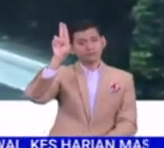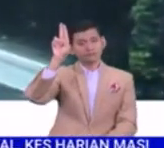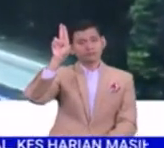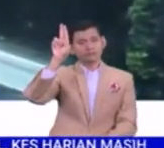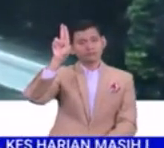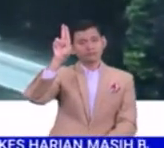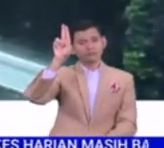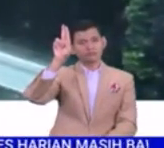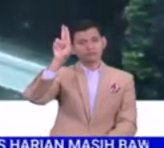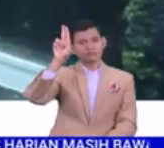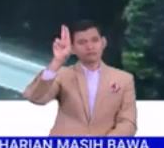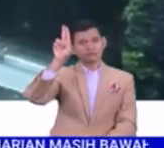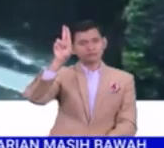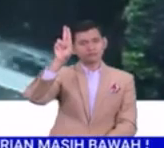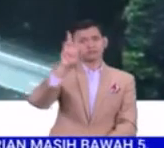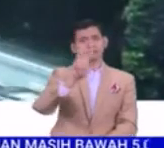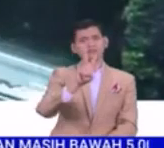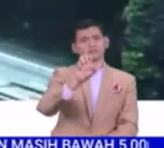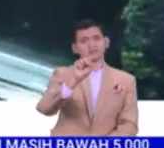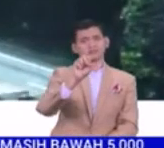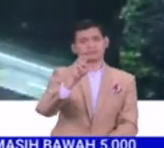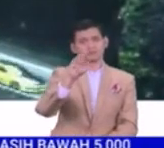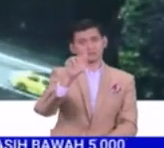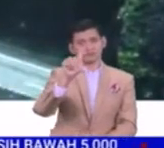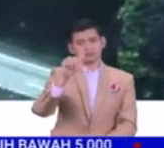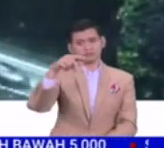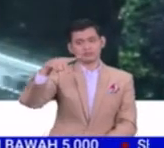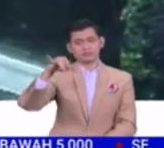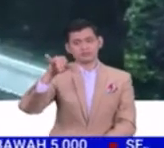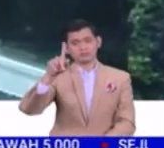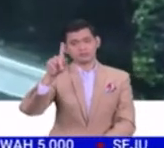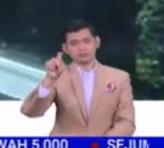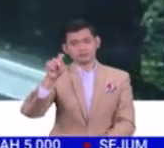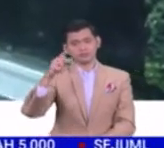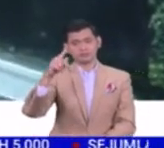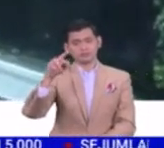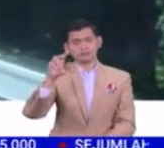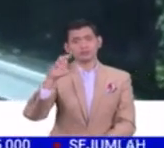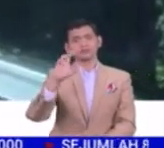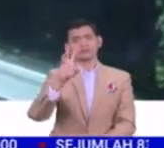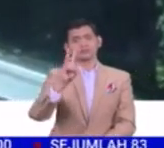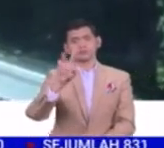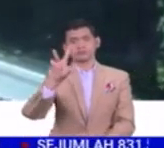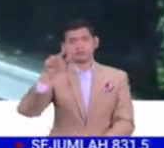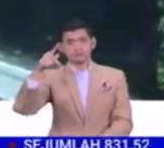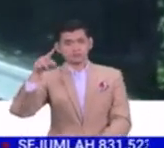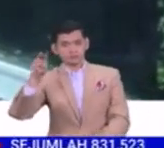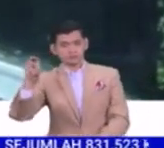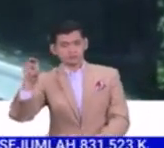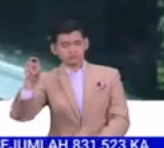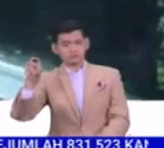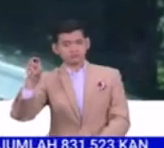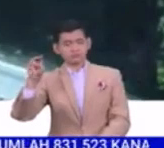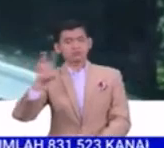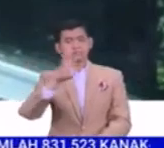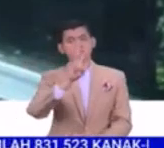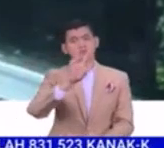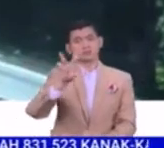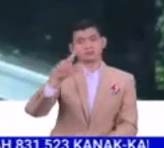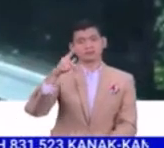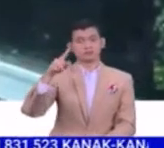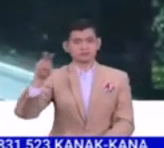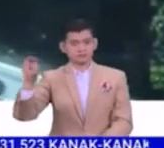Plaza Vista Point kilometer 263 di Plus Vista Point kilometer 263.